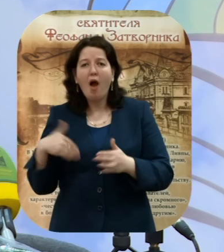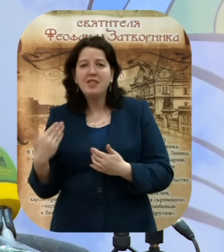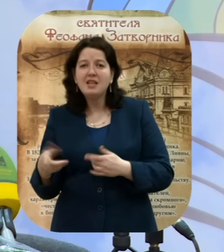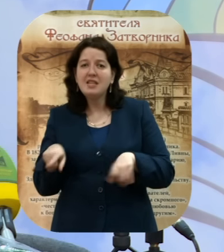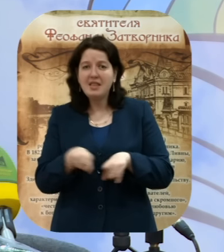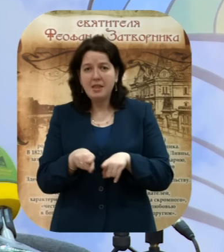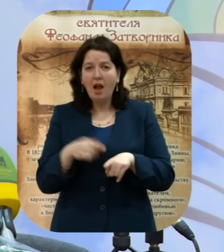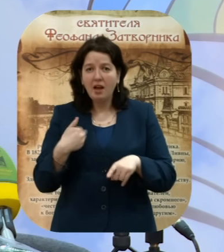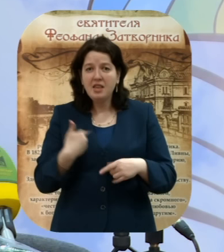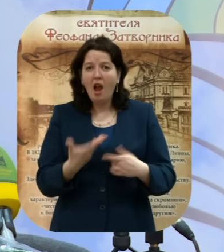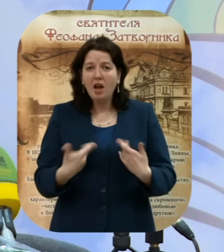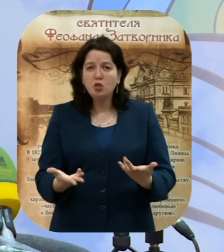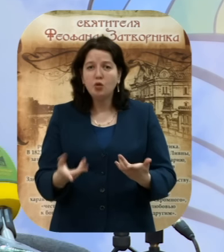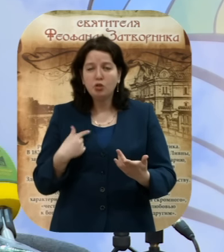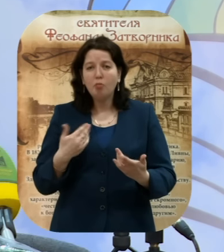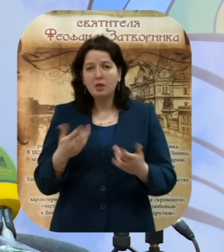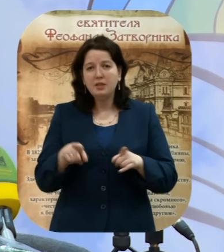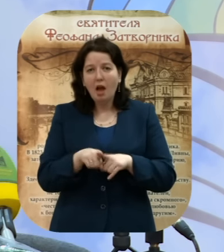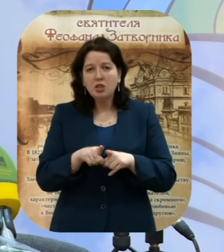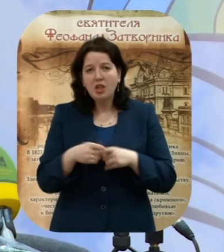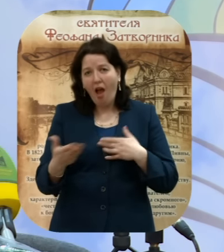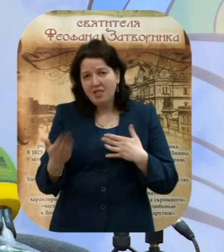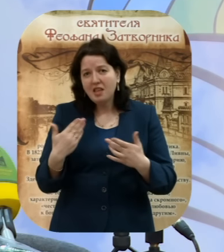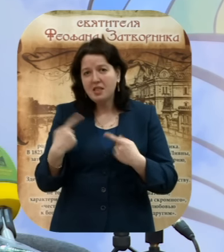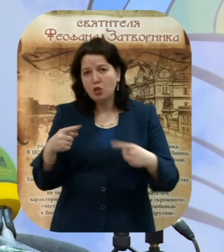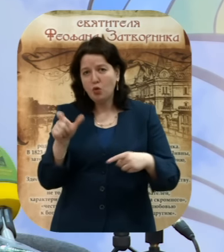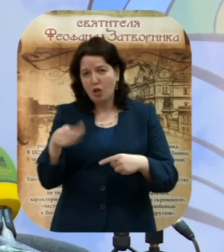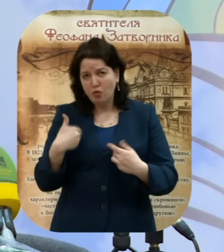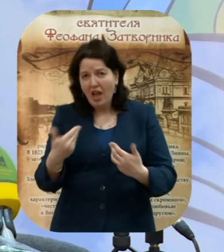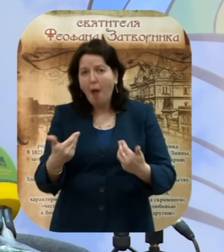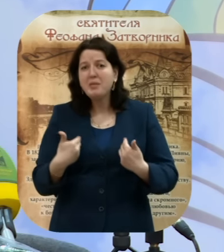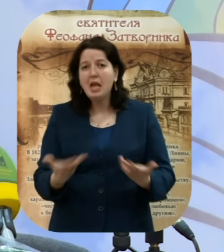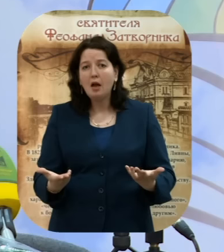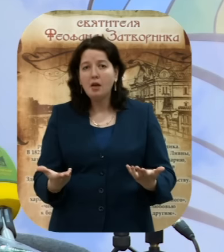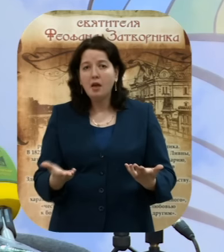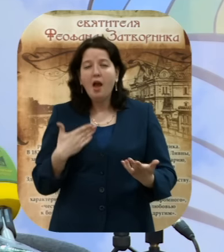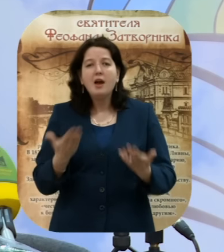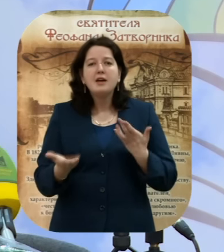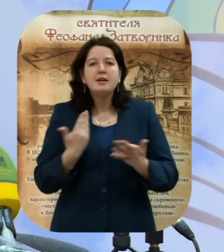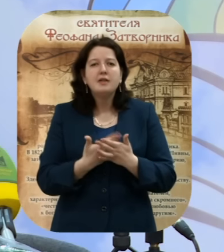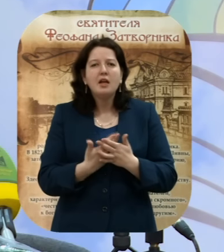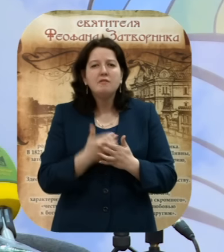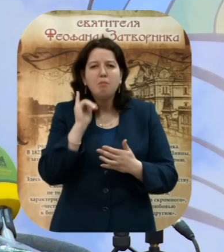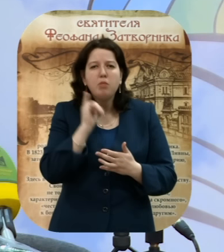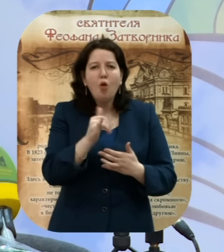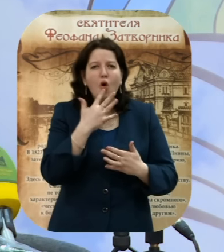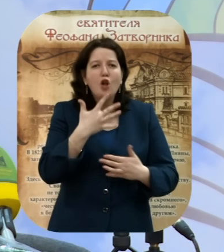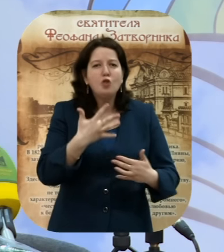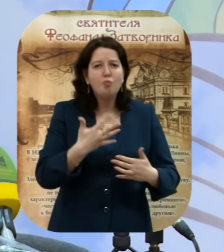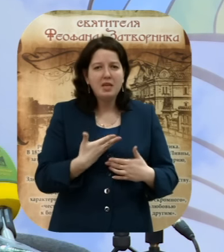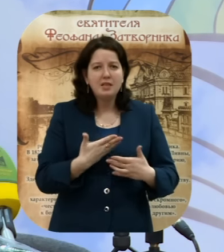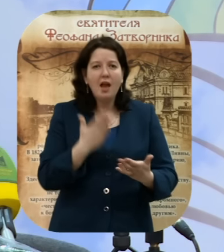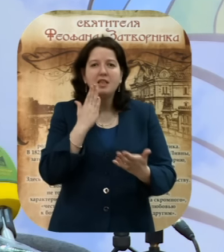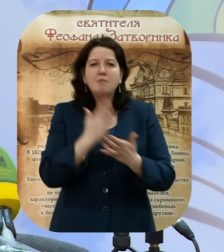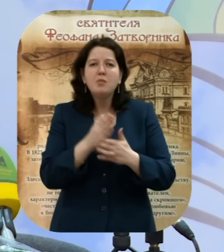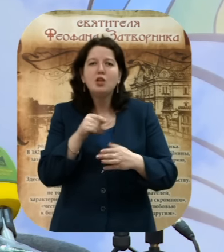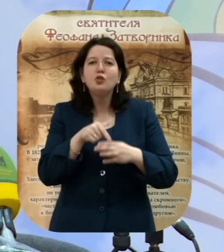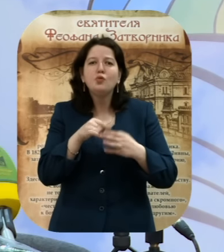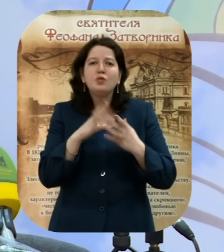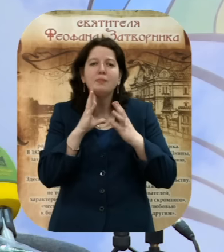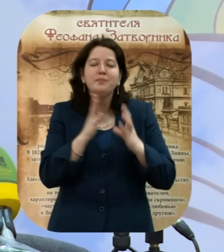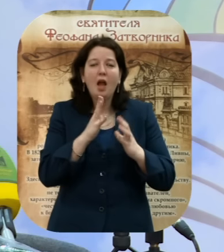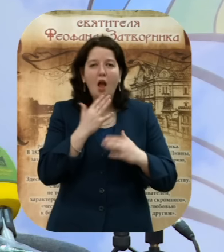так, как я хочу, чтобы ко мне относились. Разве плохо любить, иметь чувство любви